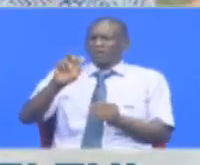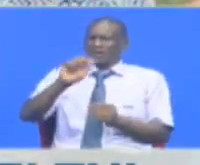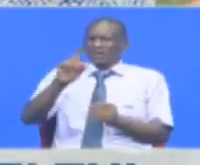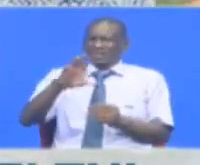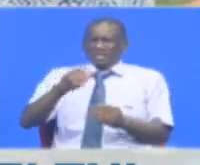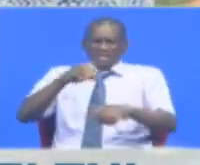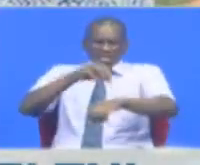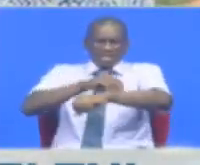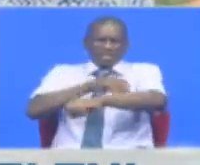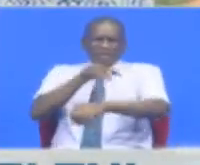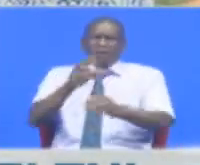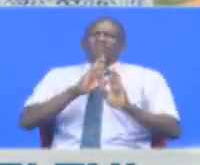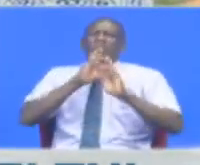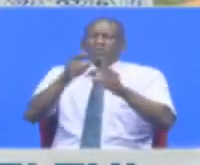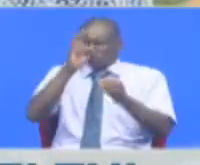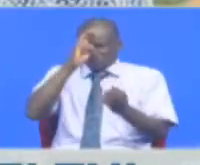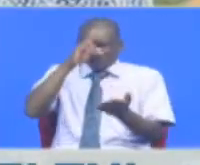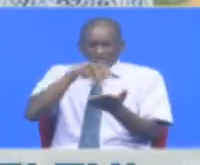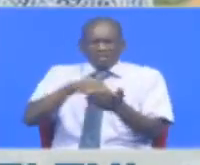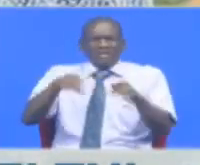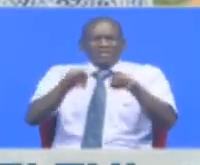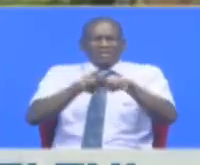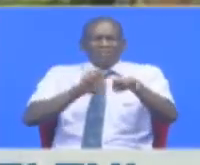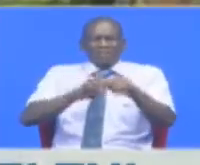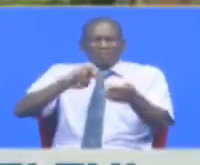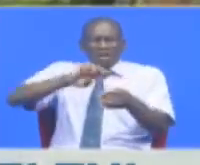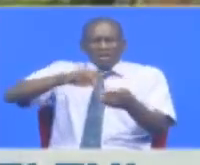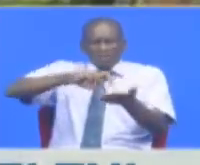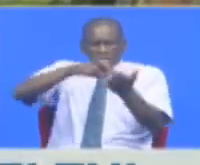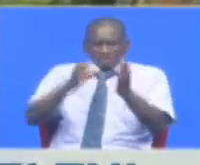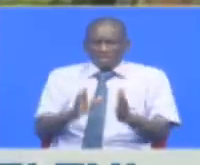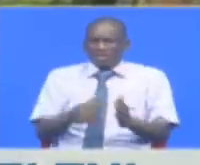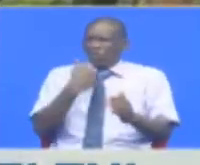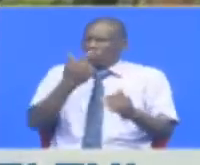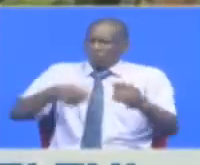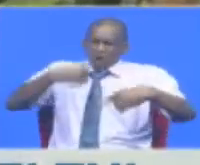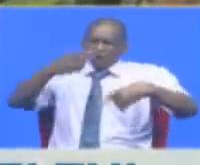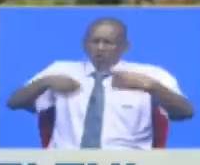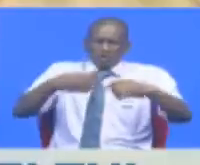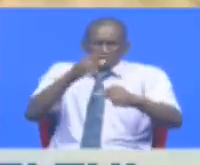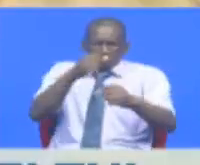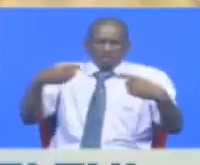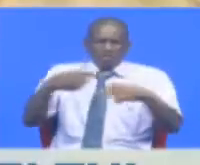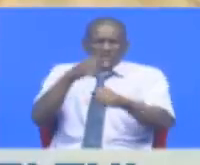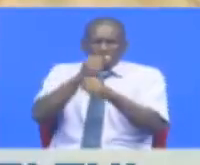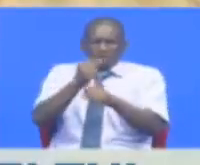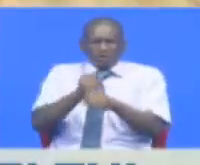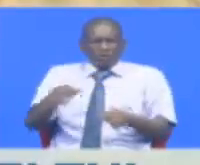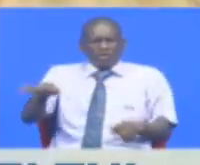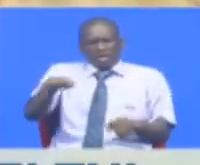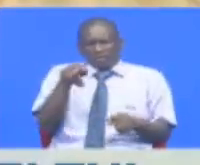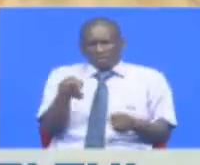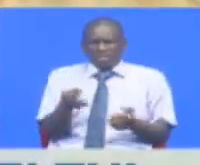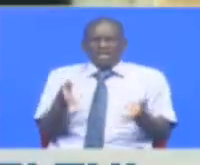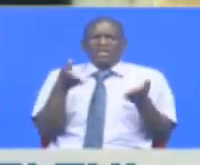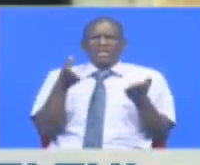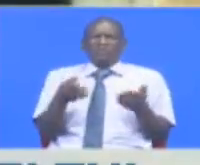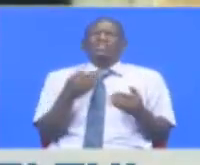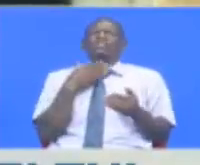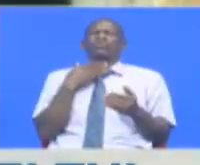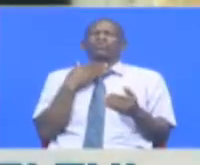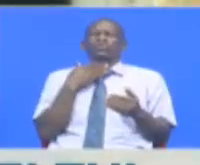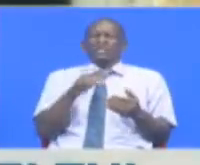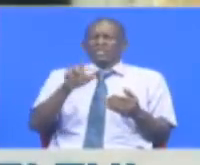cha Kimilili. Wakati huo huo, wanakandarasi wengine waliokuwa wanaendelea na zabuni tofauti za eneo hilo sasa wanaitaka idara